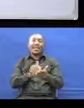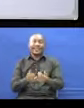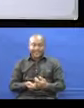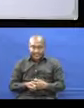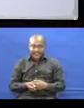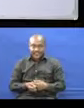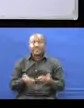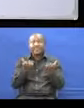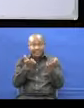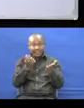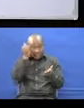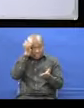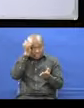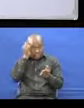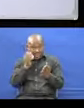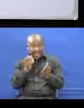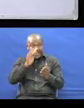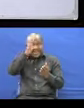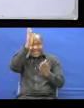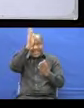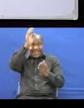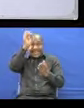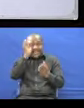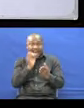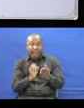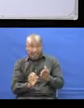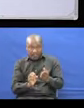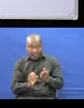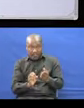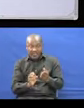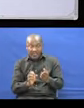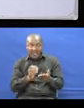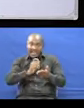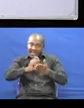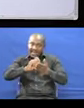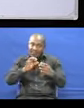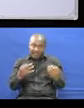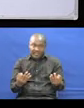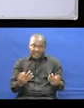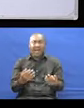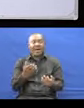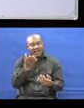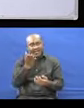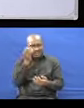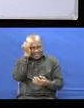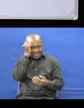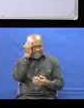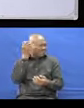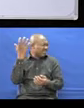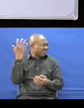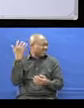sehemu inasomwaje, inaandikwaje? Kila mmoja alijifunza. Basi najua siku nyingi darasa la 3 toka mwaka